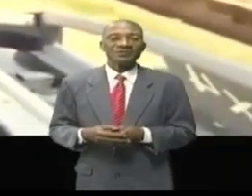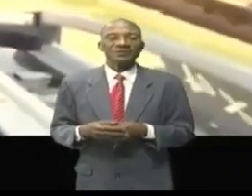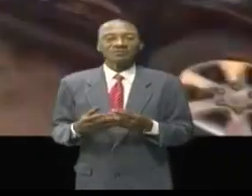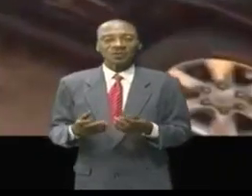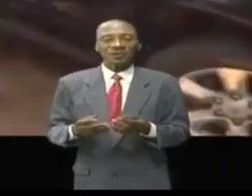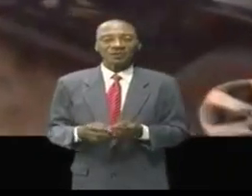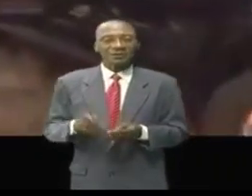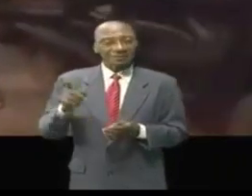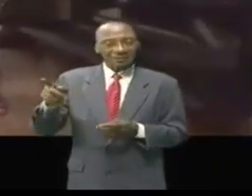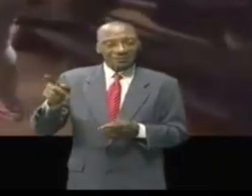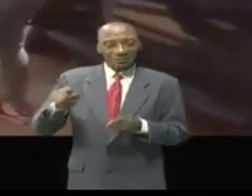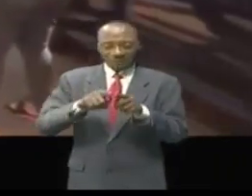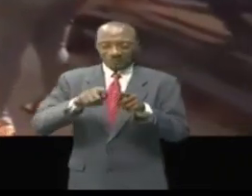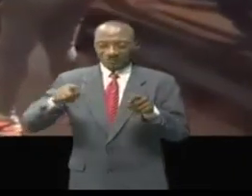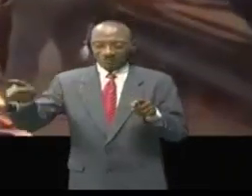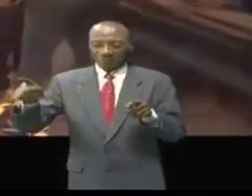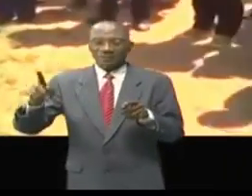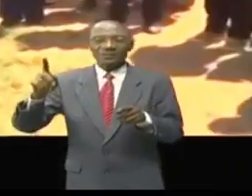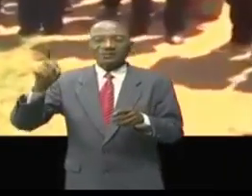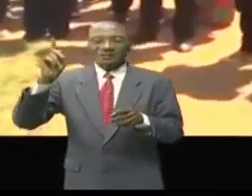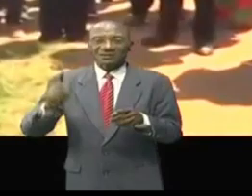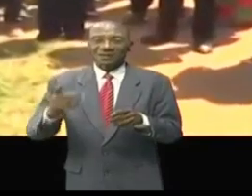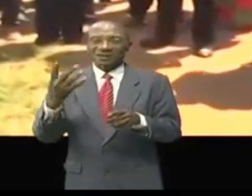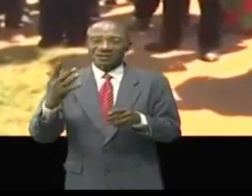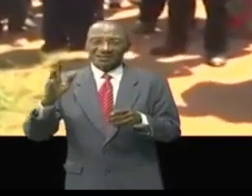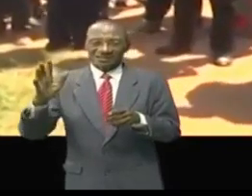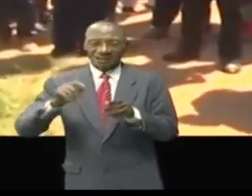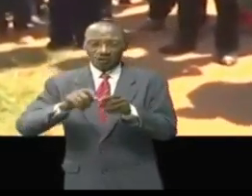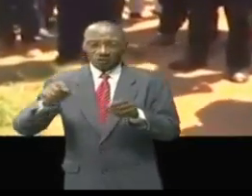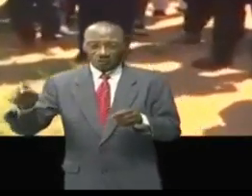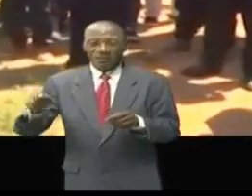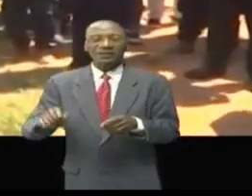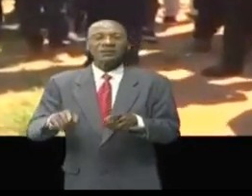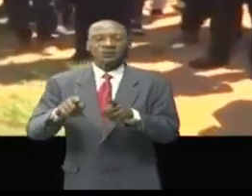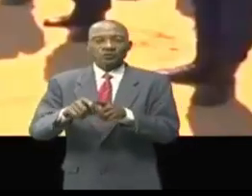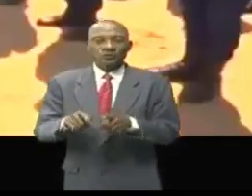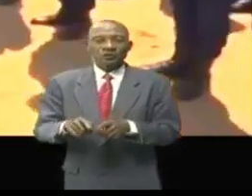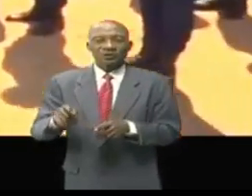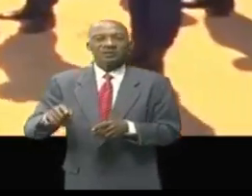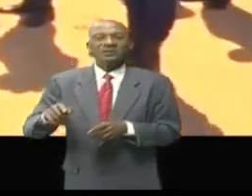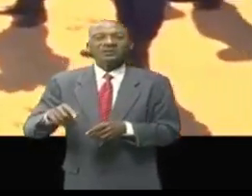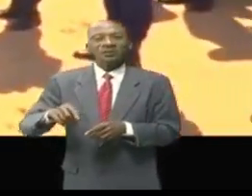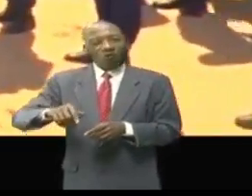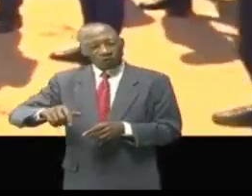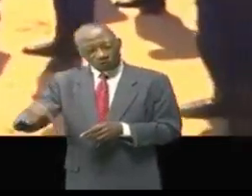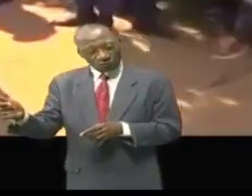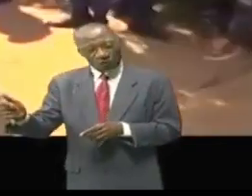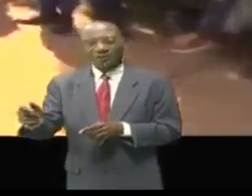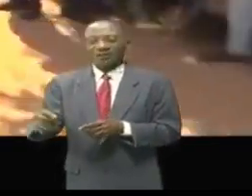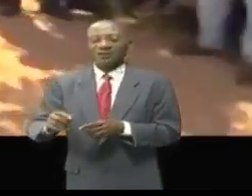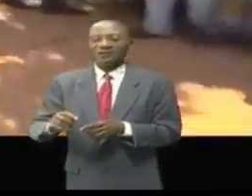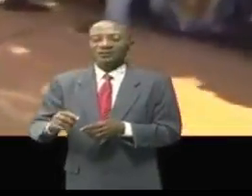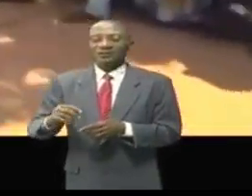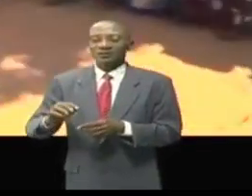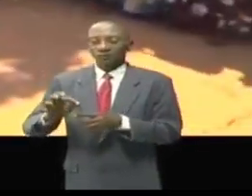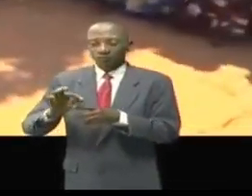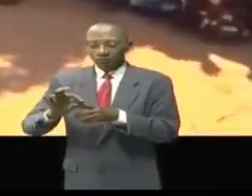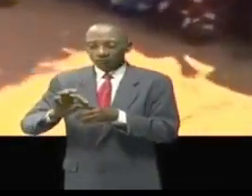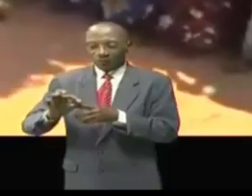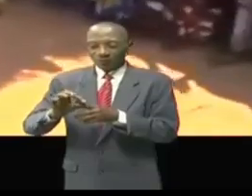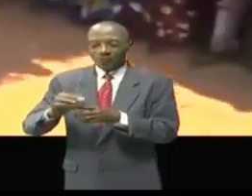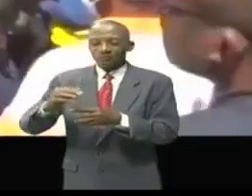Mbujimayi, précisément à Benachitolu, où va sortir des terres un autre centre moderne qui va prendre en